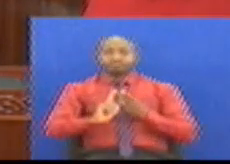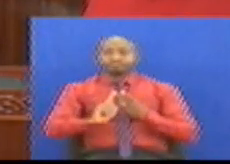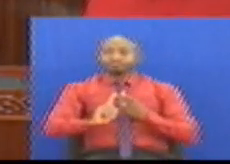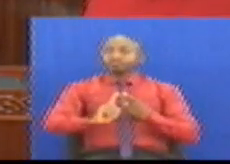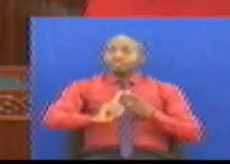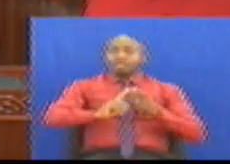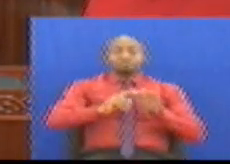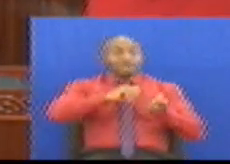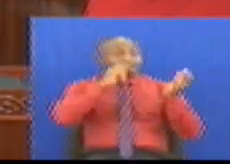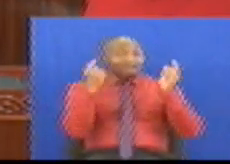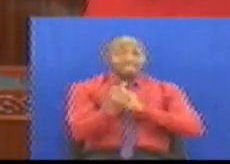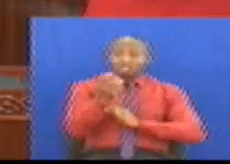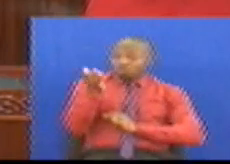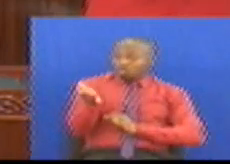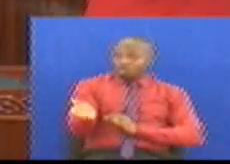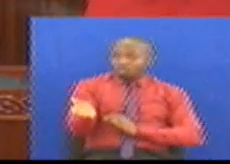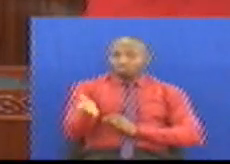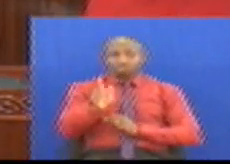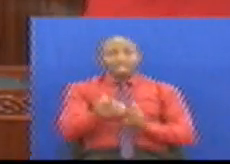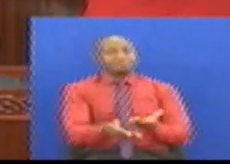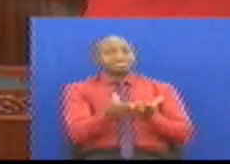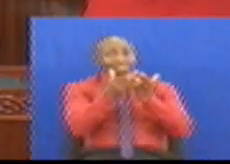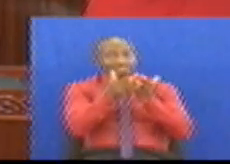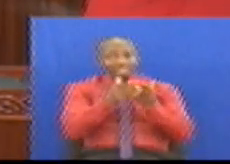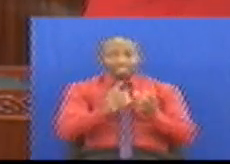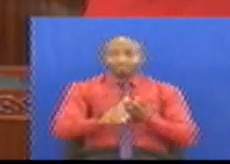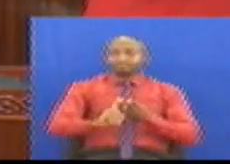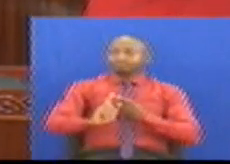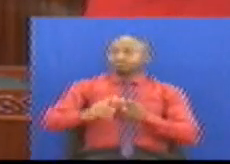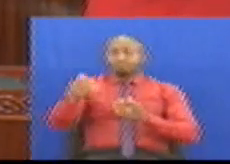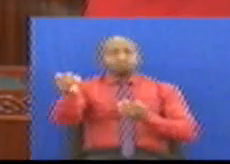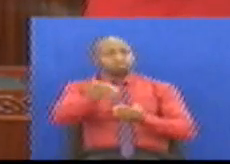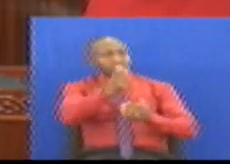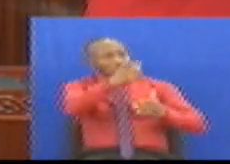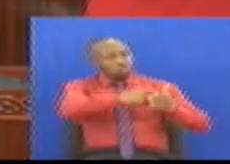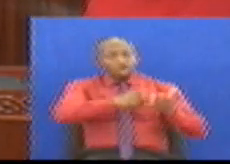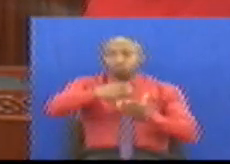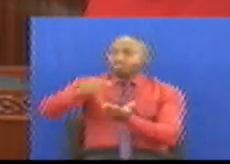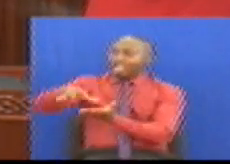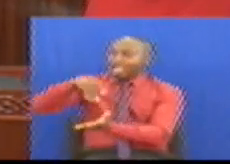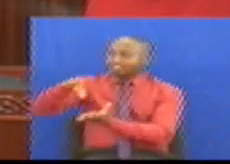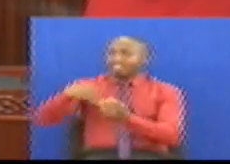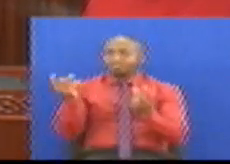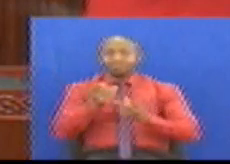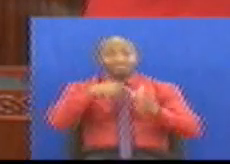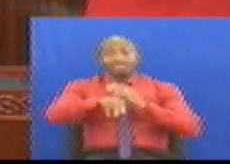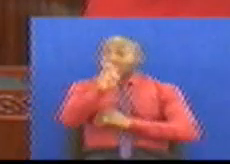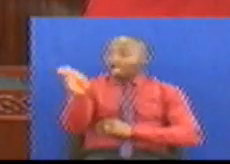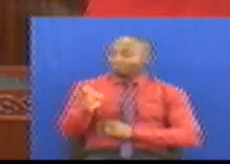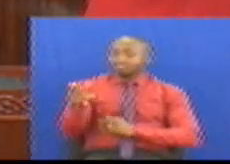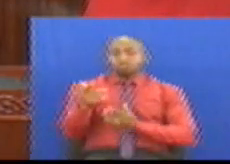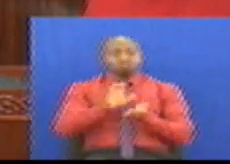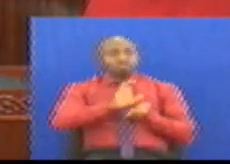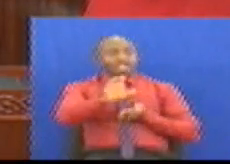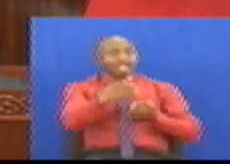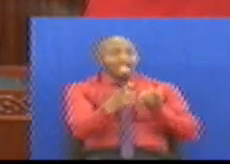haya mabadiliko yaliyofanyika ndio yaliyotusaidia. Pamoja na kwamba tukusanya kodi za ardhi miaka yote, lakini tulikuwa kwenye halmashauri hatutengi fedha za